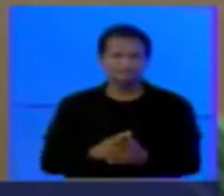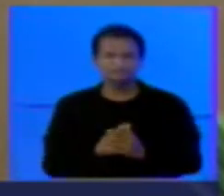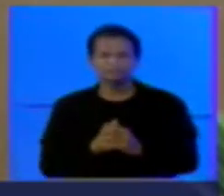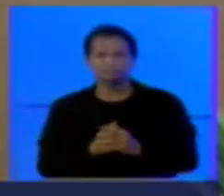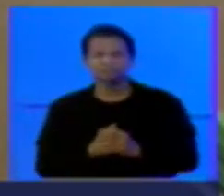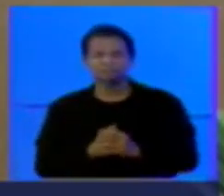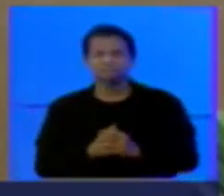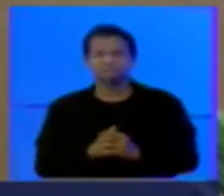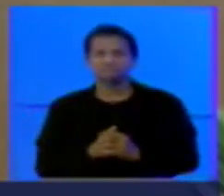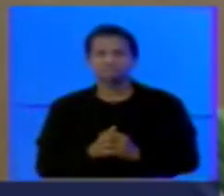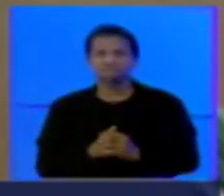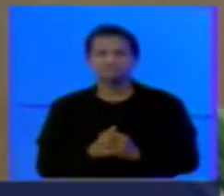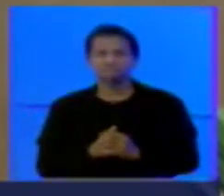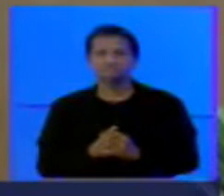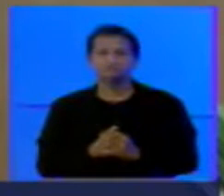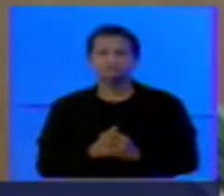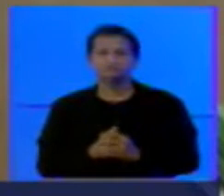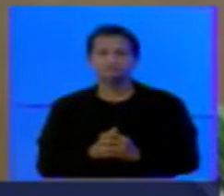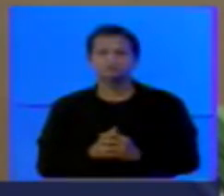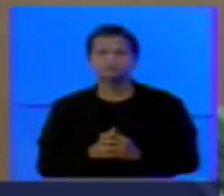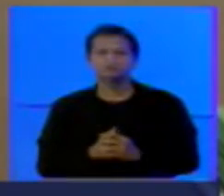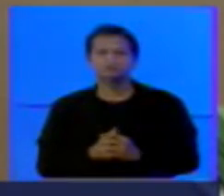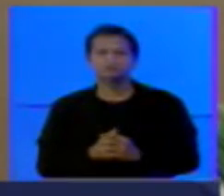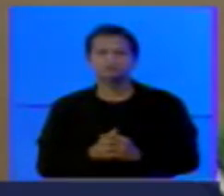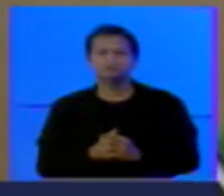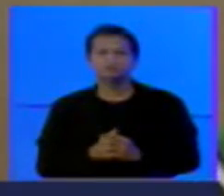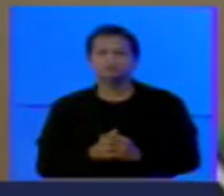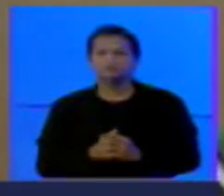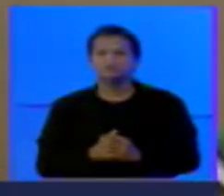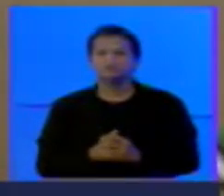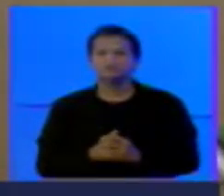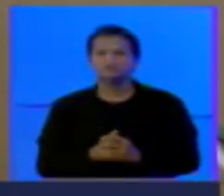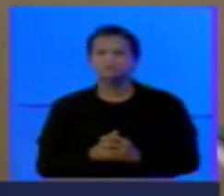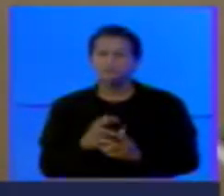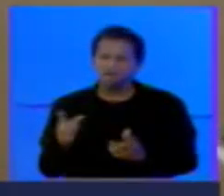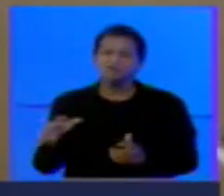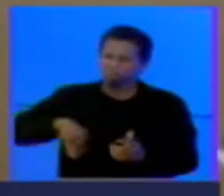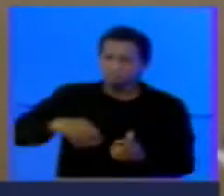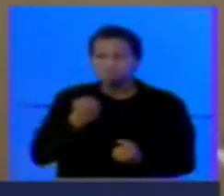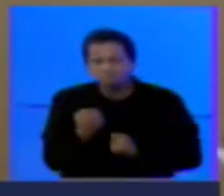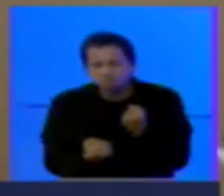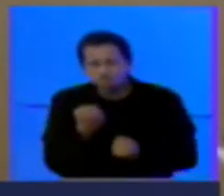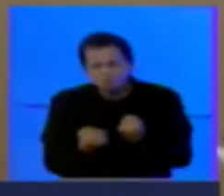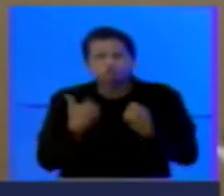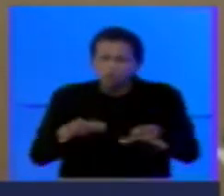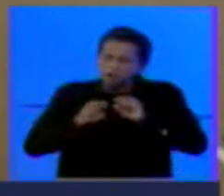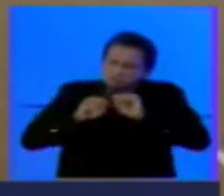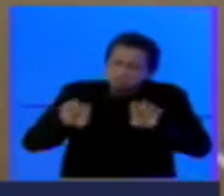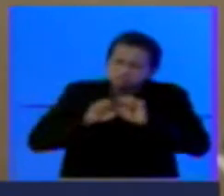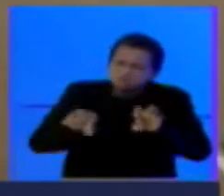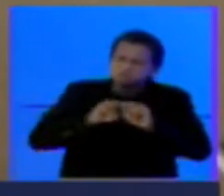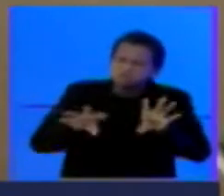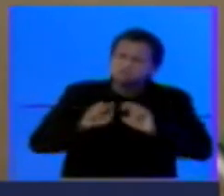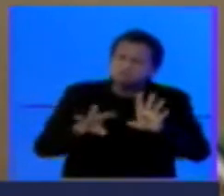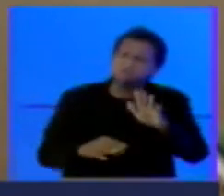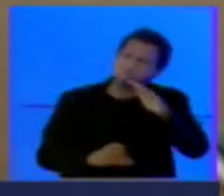Sudah tingkat kita sudah maksimal lah yang kita lakukan untuk mengimbau itu. Kan, bahkan kita sampaikan